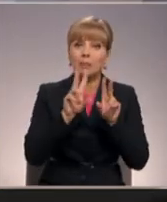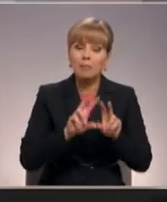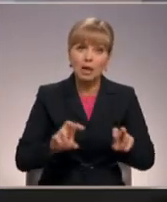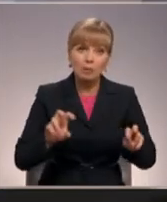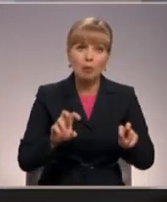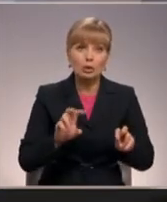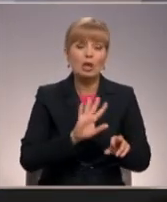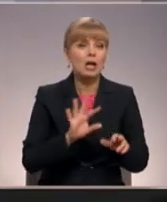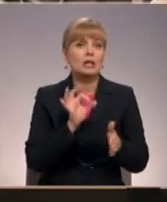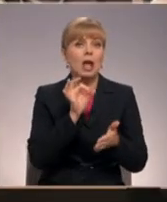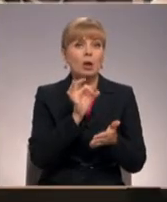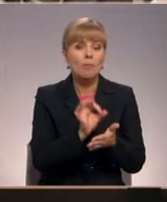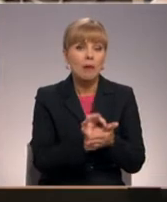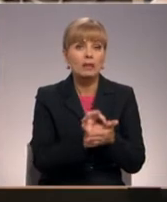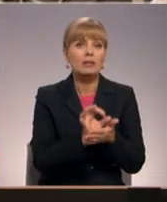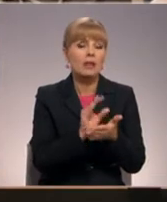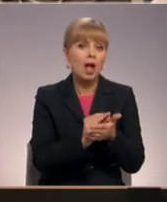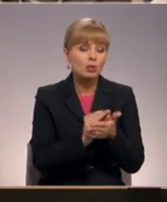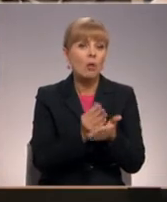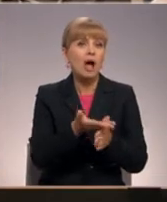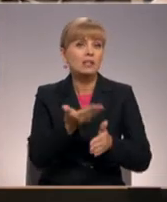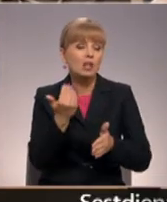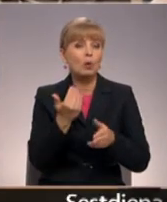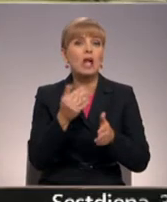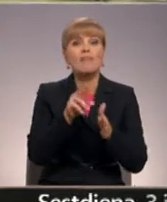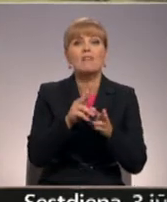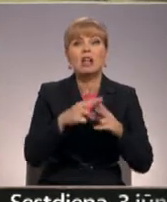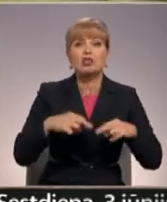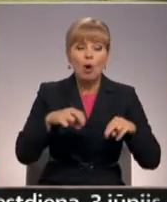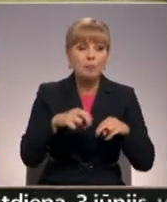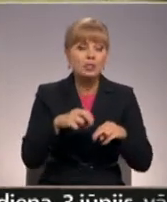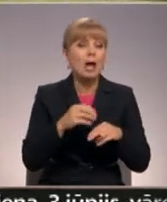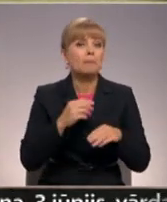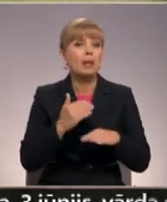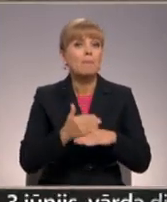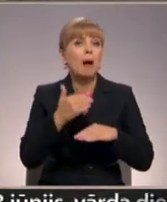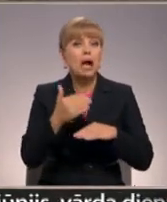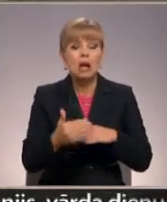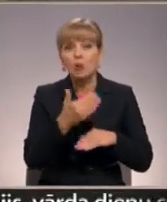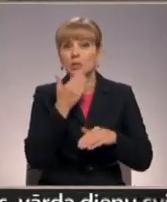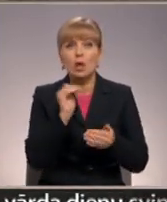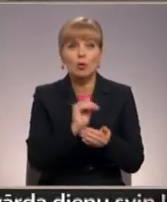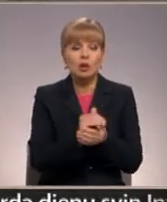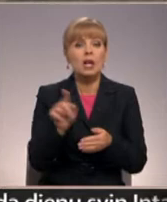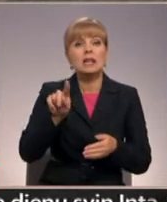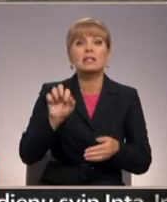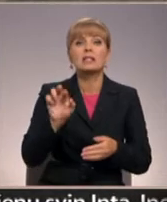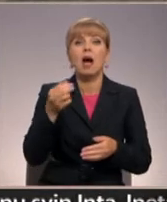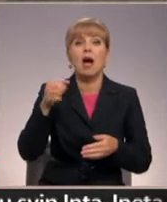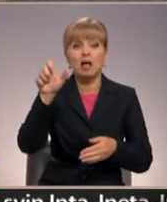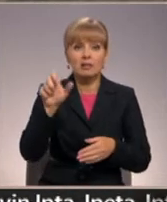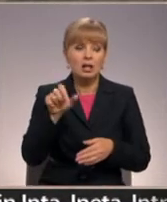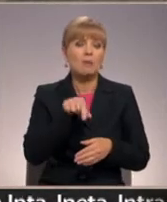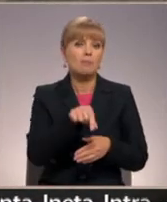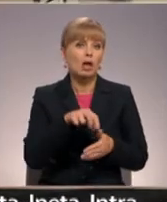atsaukt nekompetentu vēlēšanu komisiju. Centrālā vēlēšana komisija pārkāpumus nekonstatē, un arī šodien pati Sandra Orinska komentārus par